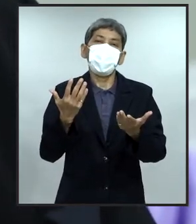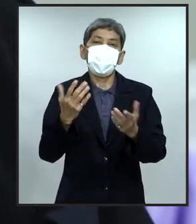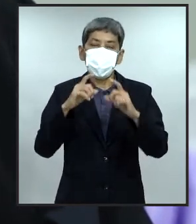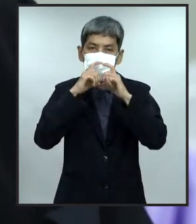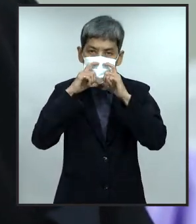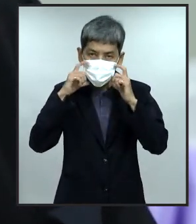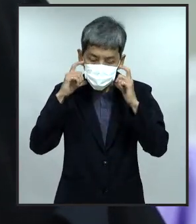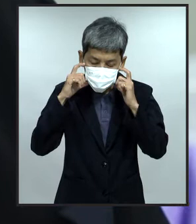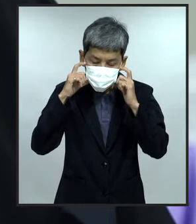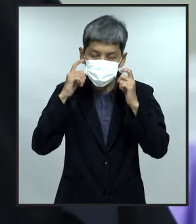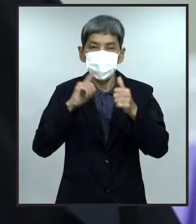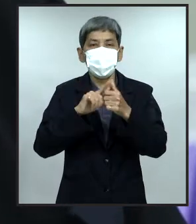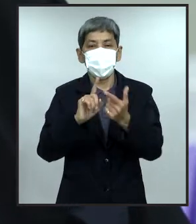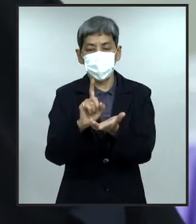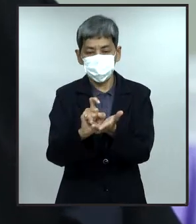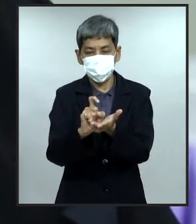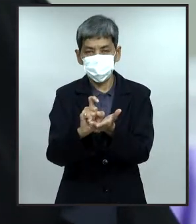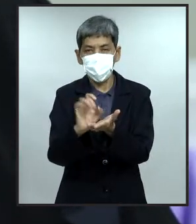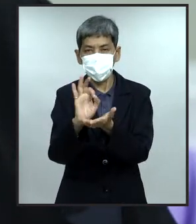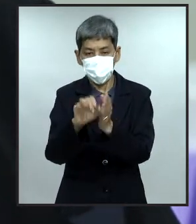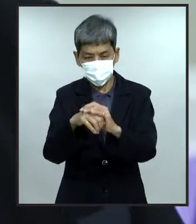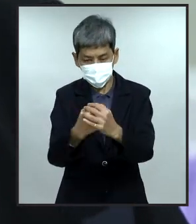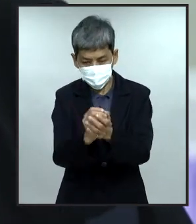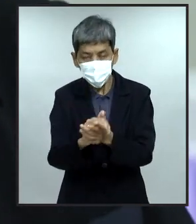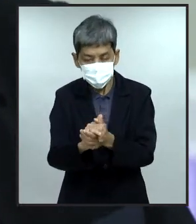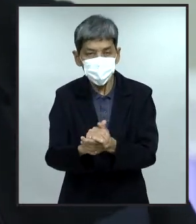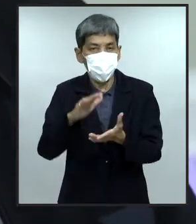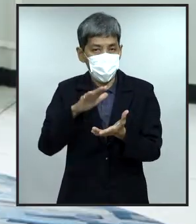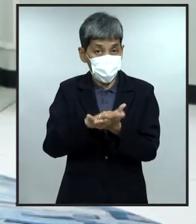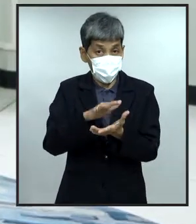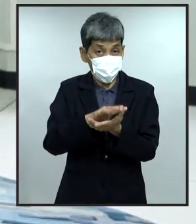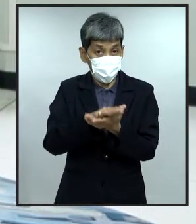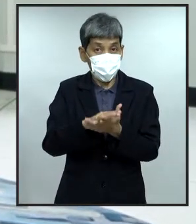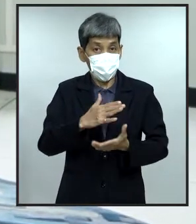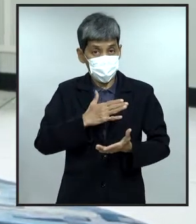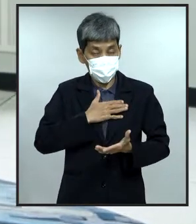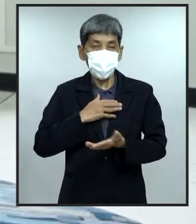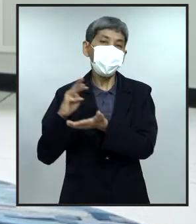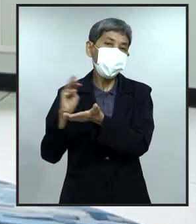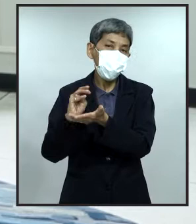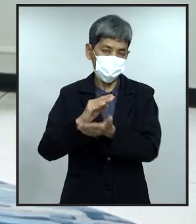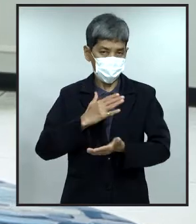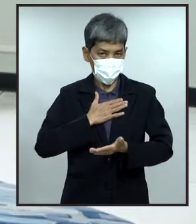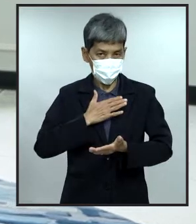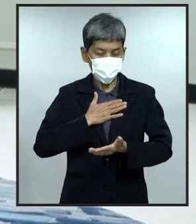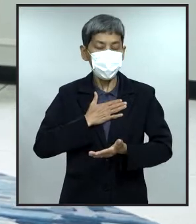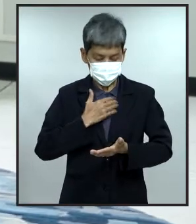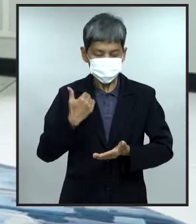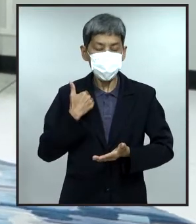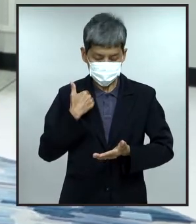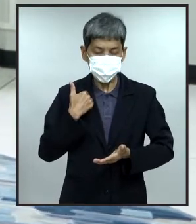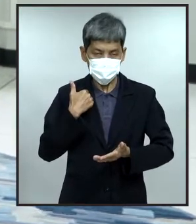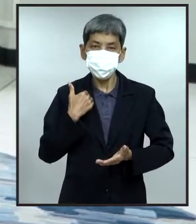ากากแล้วก็เจลอะไรพวกนี้นะครับทางโรงเรียนแล้วก็ทางมูลนิธิเองเนี่ยเราก็จะมี